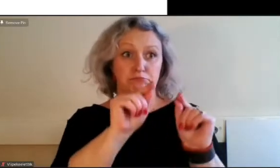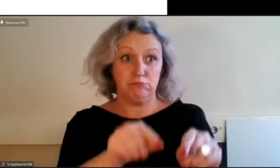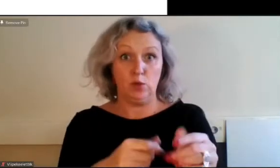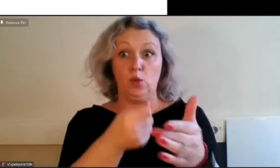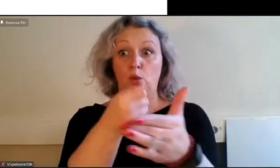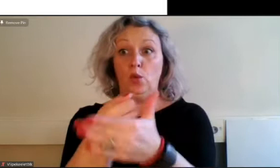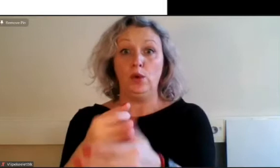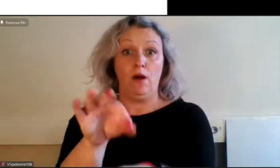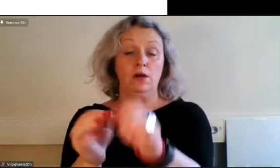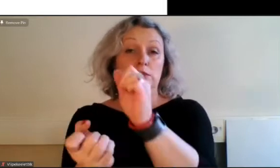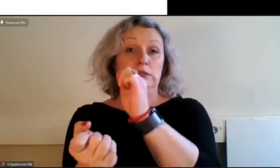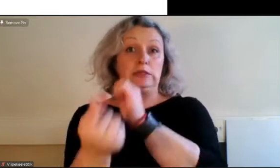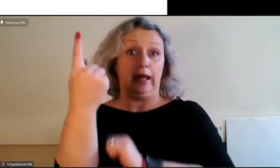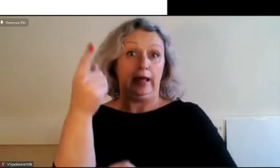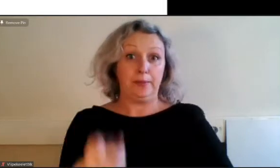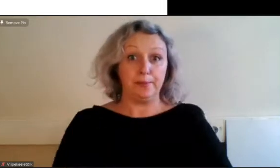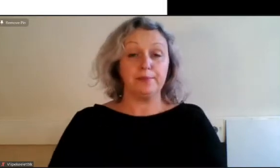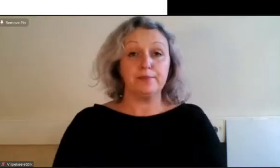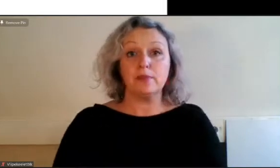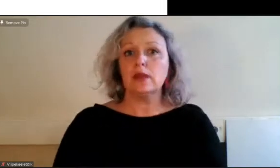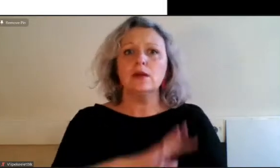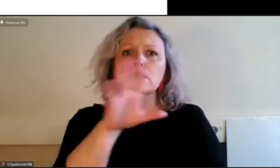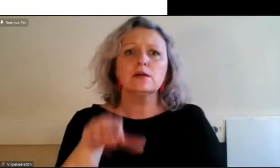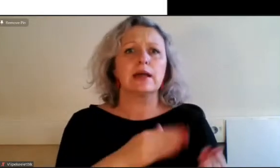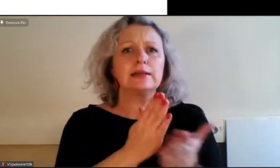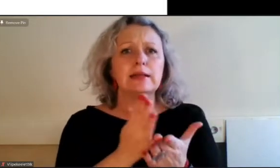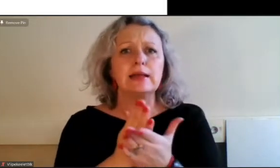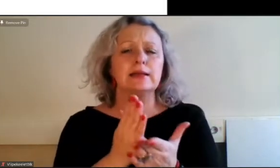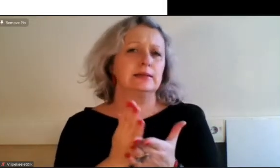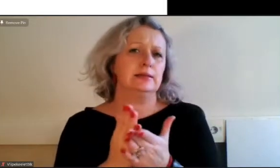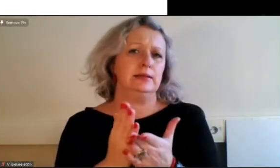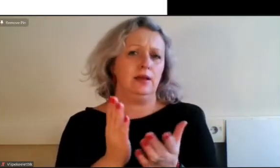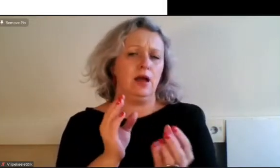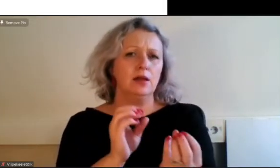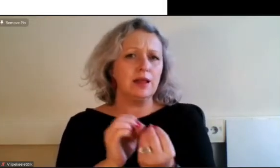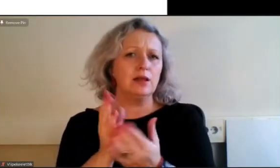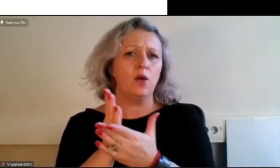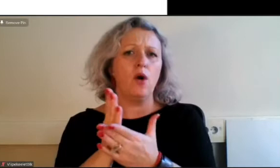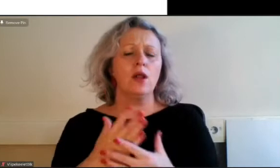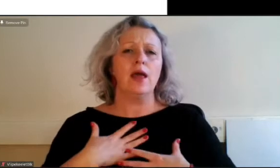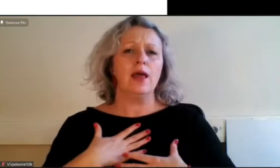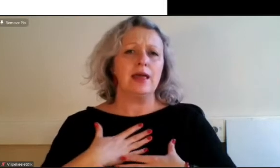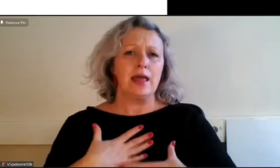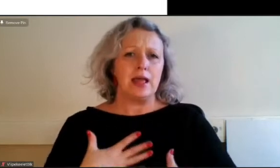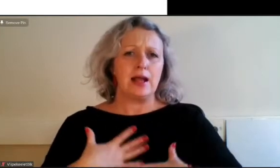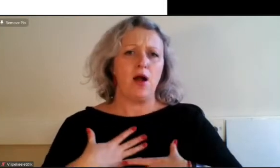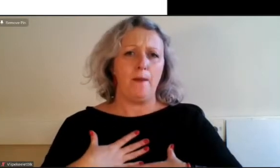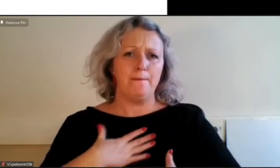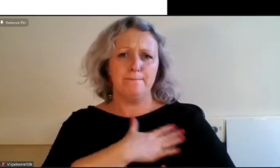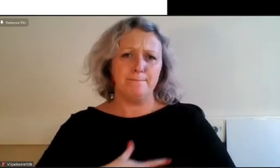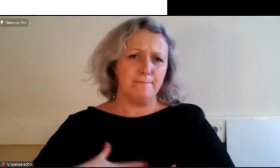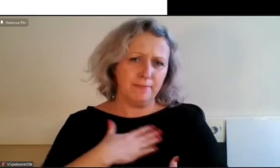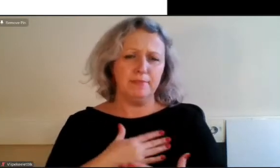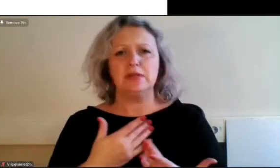aeg nakatumisest kuni haigusnähtude tekkimiseni. Ja kõige sagedasemad avaldused on tavalised